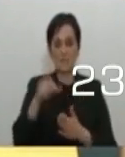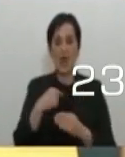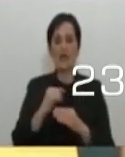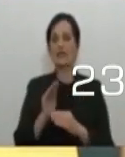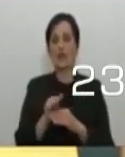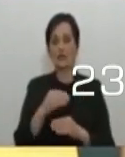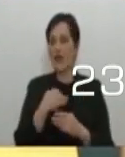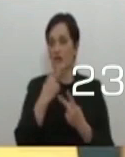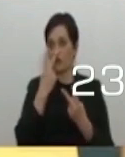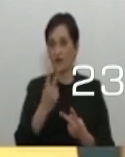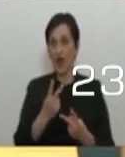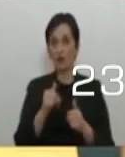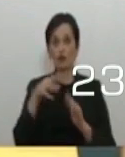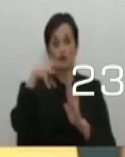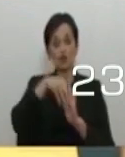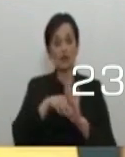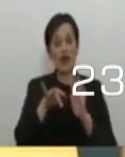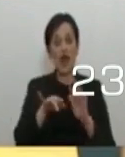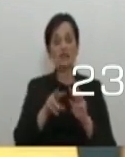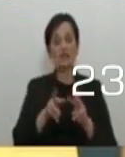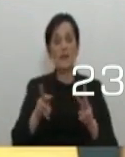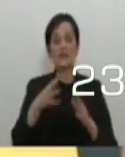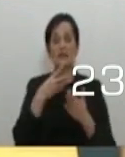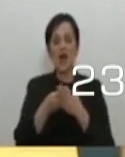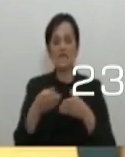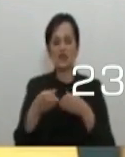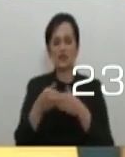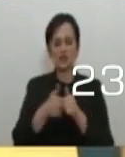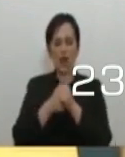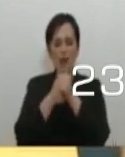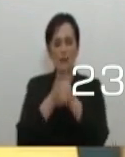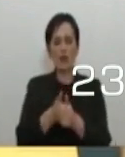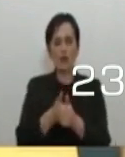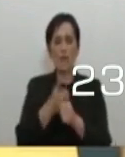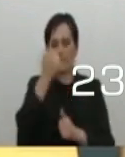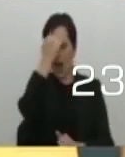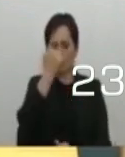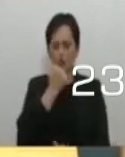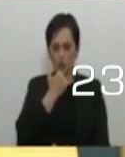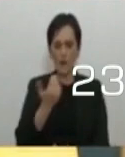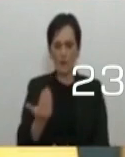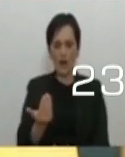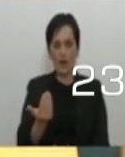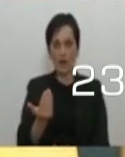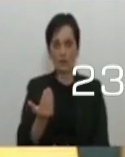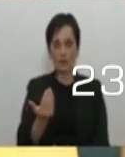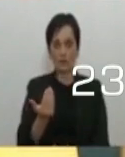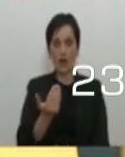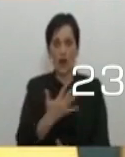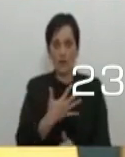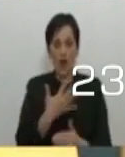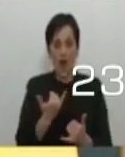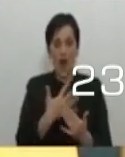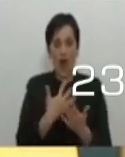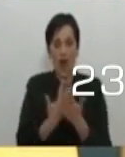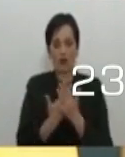ce am xedat, trogo mi coba, cine găsă cu tăsăm este tău, și ce mădgenul, bătut taliana, trisat mătul, bămat. Ახლა აქტუალური არა თქმა უნდა